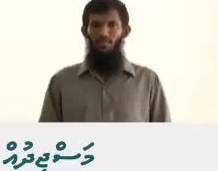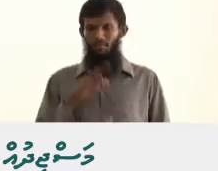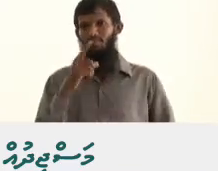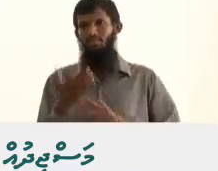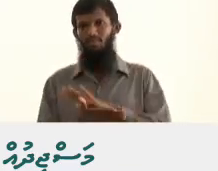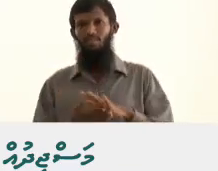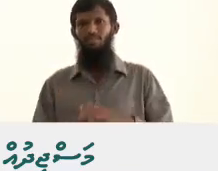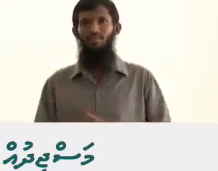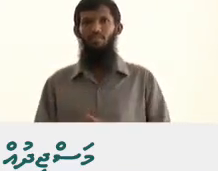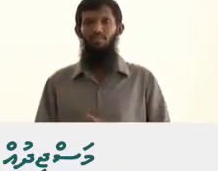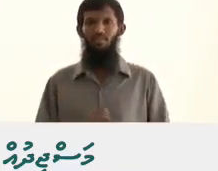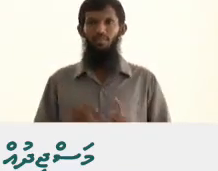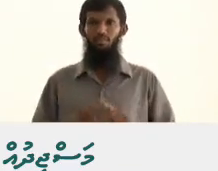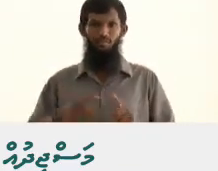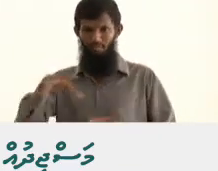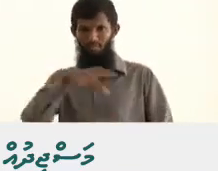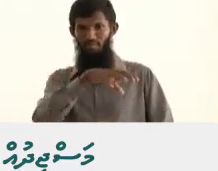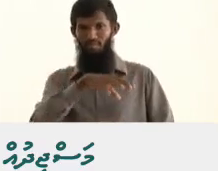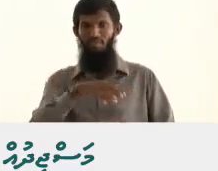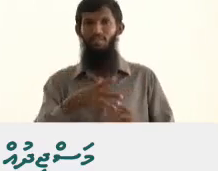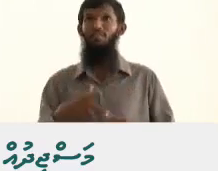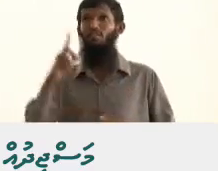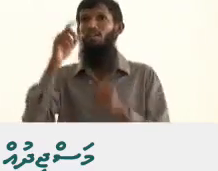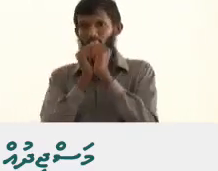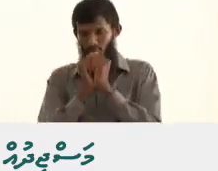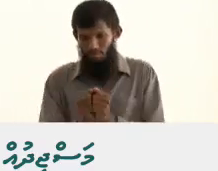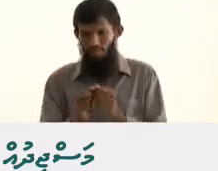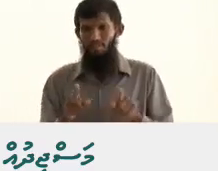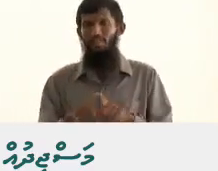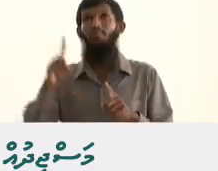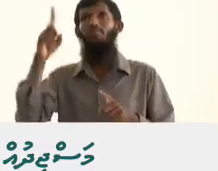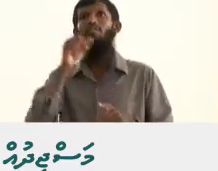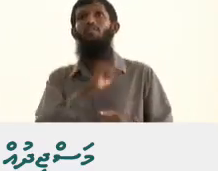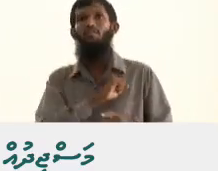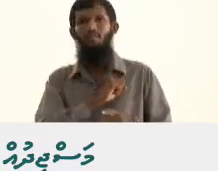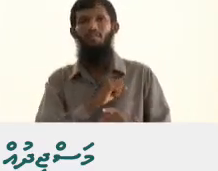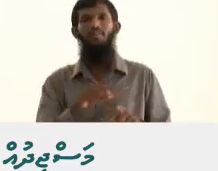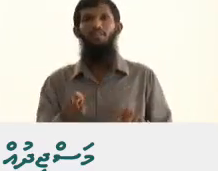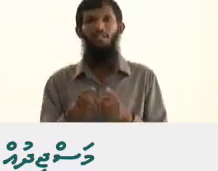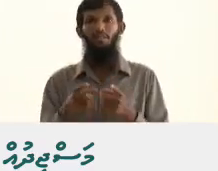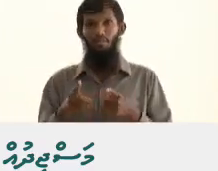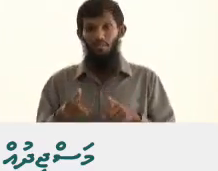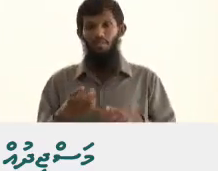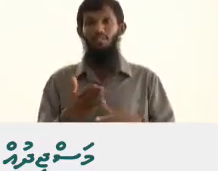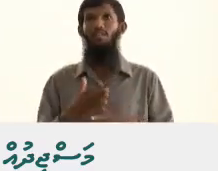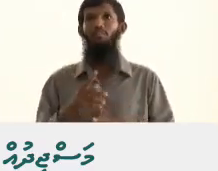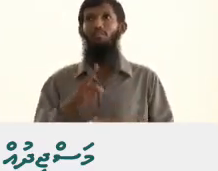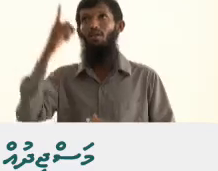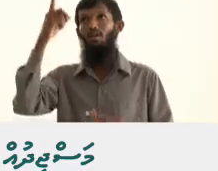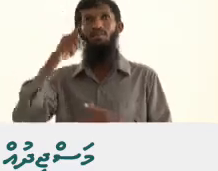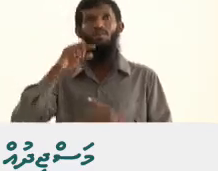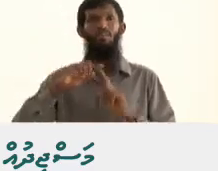ماني رتهو جا أهل ورين إمام وتقوى ورينما هما كشفروا ودنا